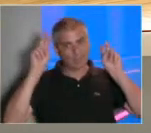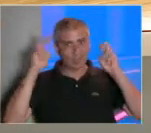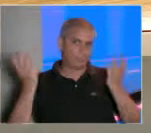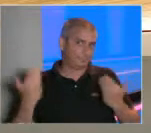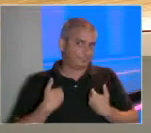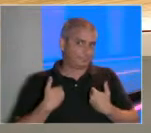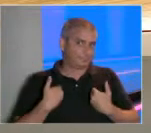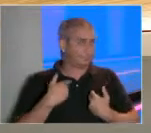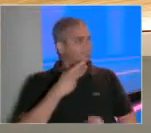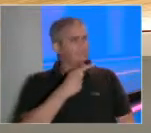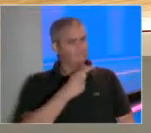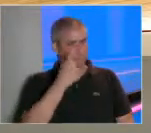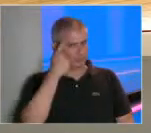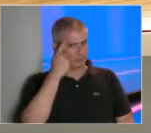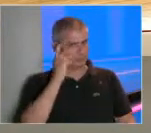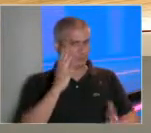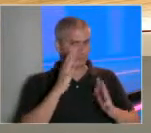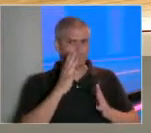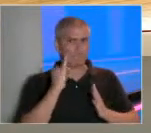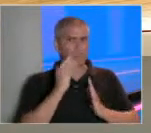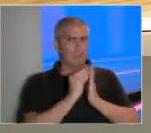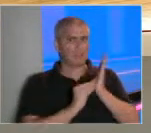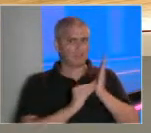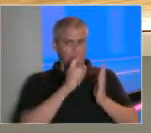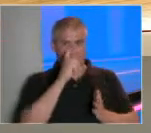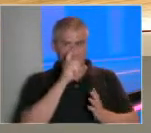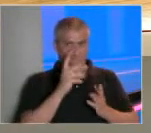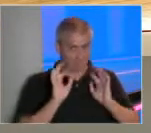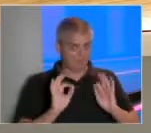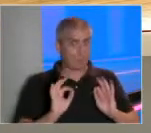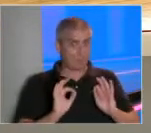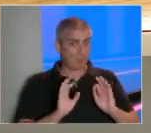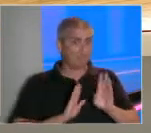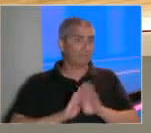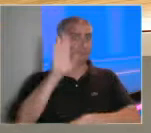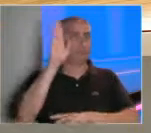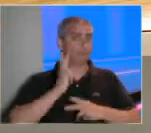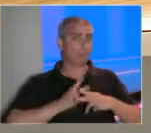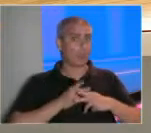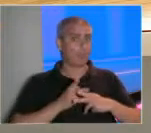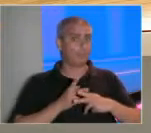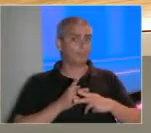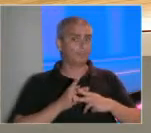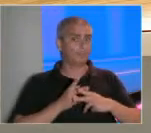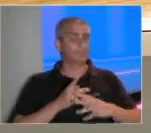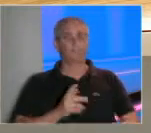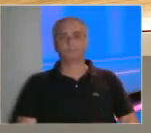ואחרים. אגב, אתה יודע פחות או יותר מה הם הנתונים ביפו? באמת יש שם עלייה משמעותית בתחלואה?